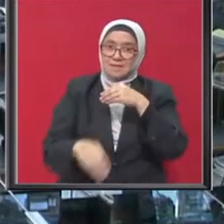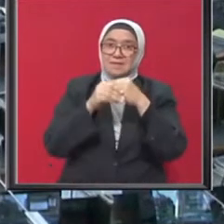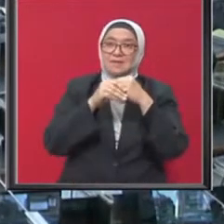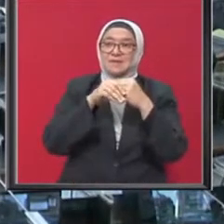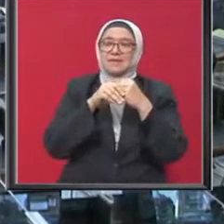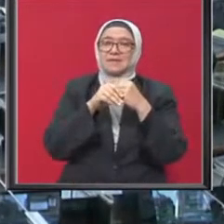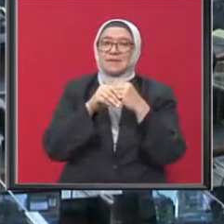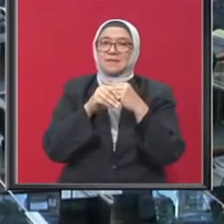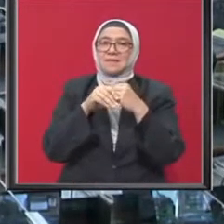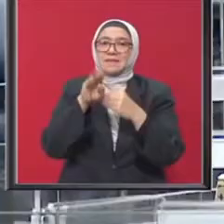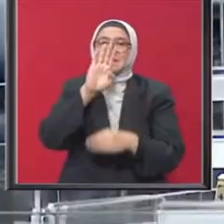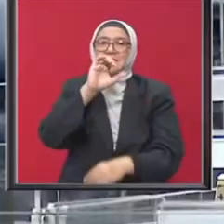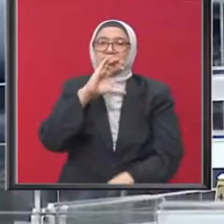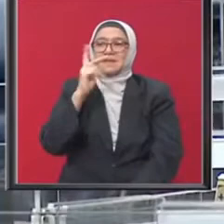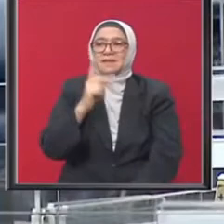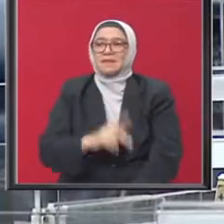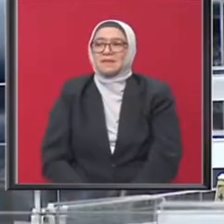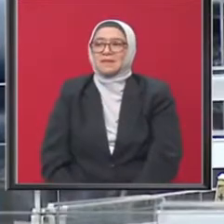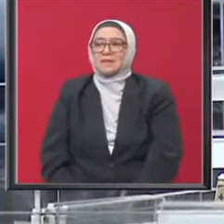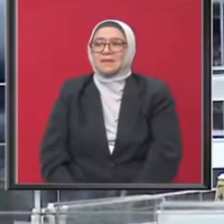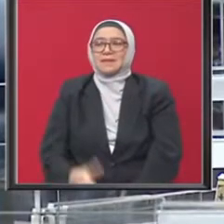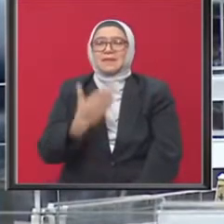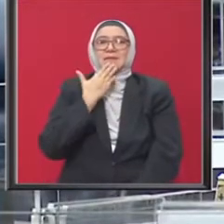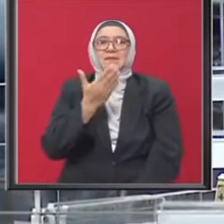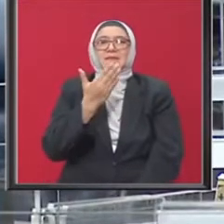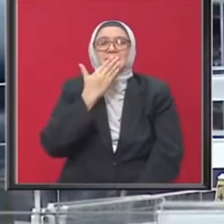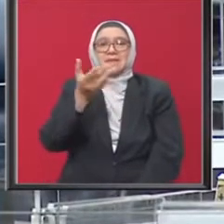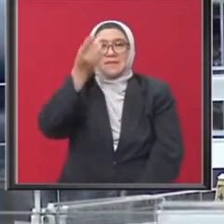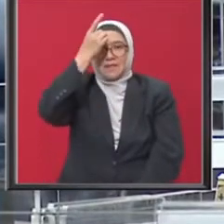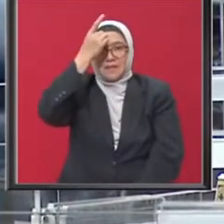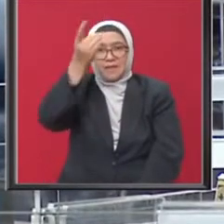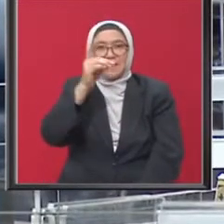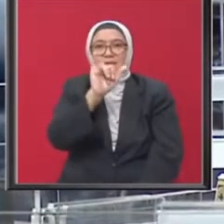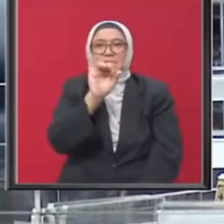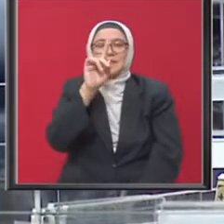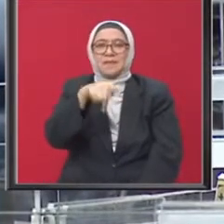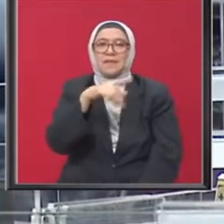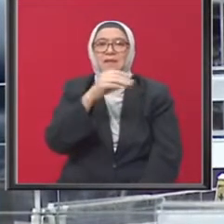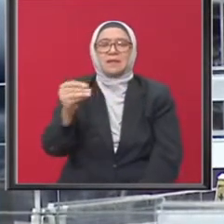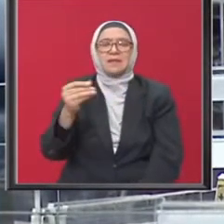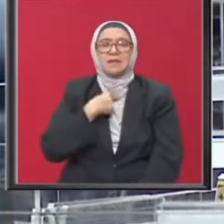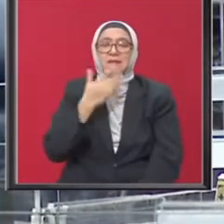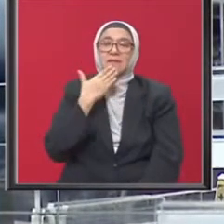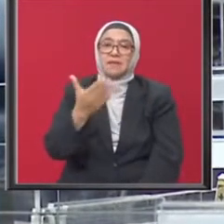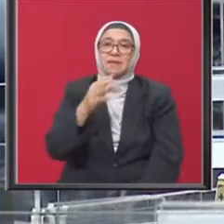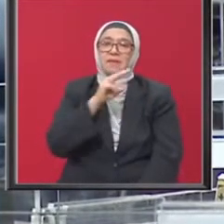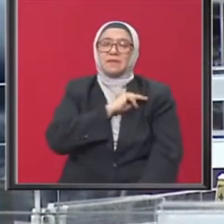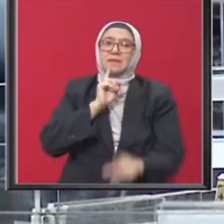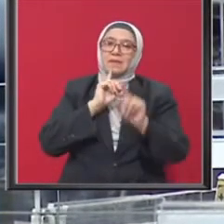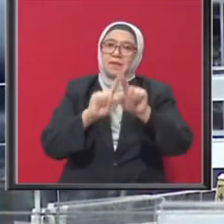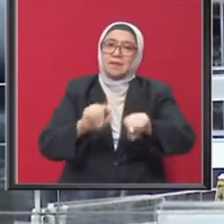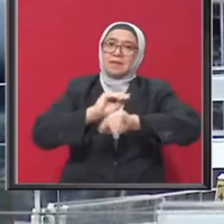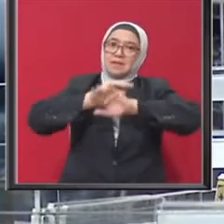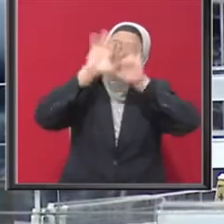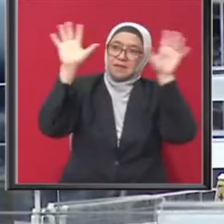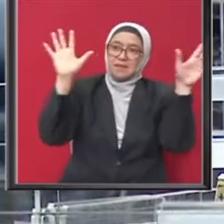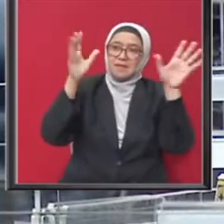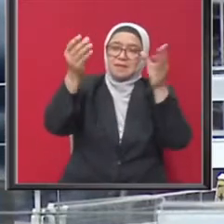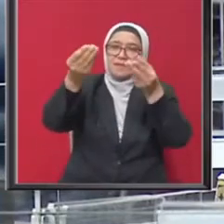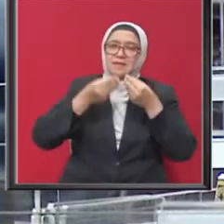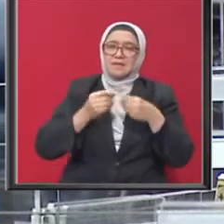Hai percuma putih Dato individu ada Makasih menteri di atas jawaban yang jelas yang telah diberikan setiap